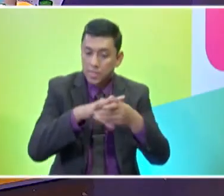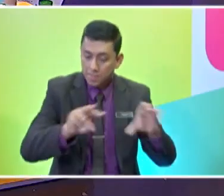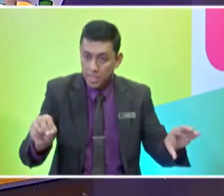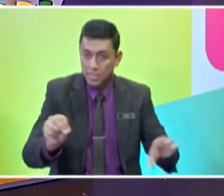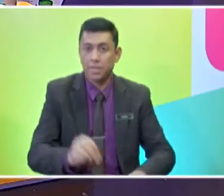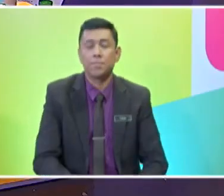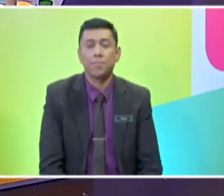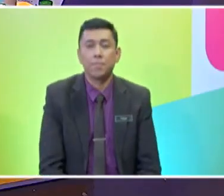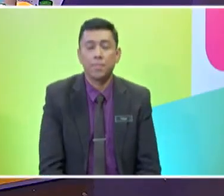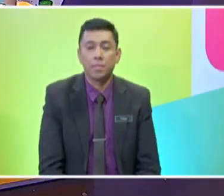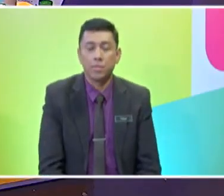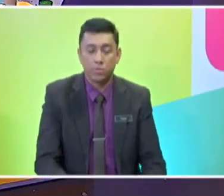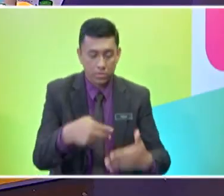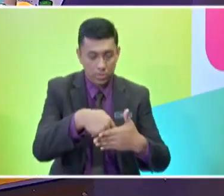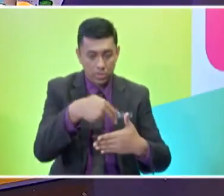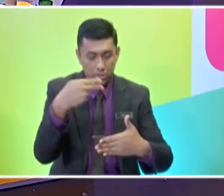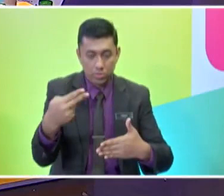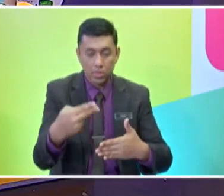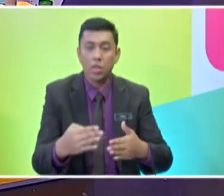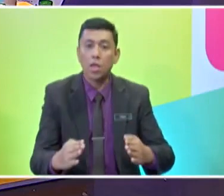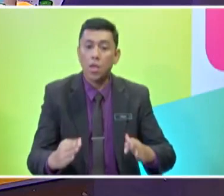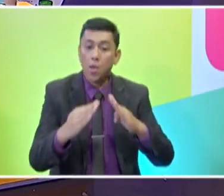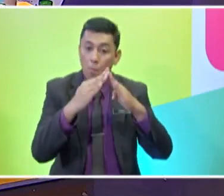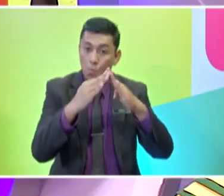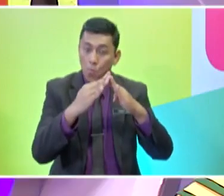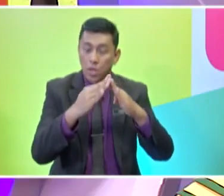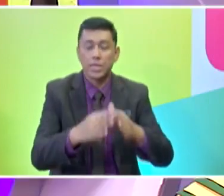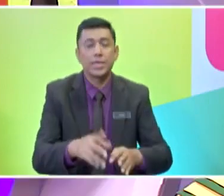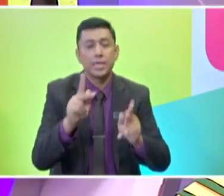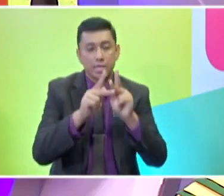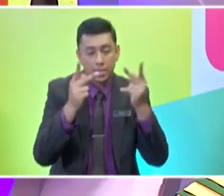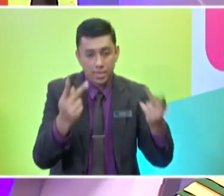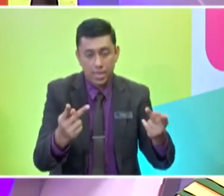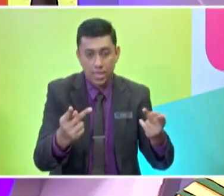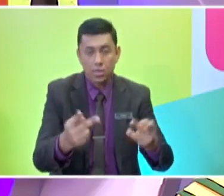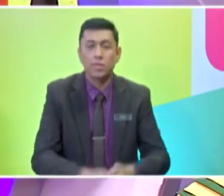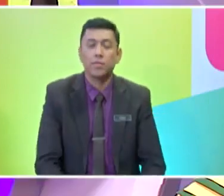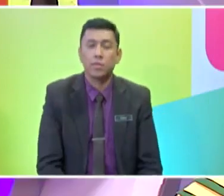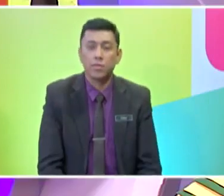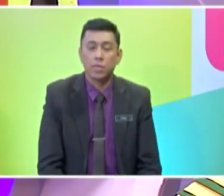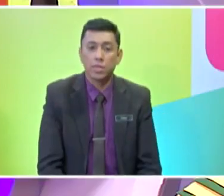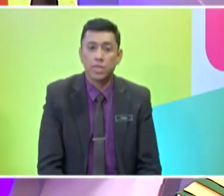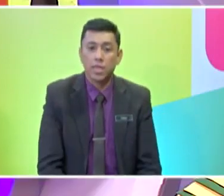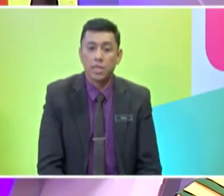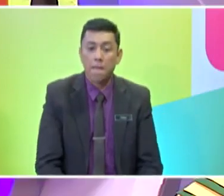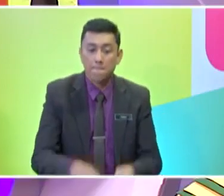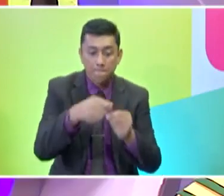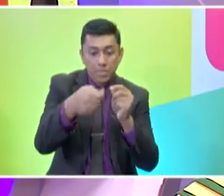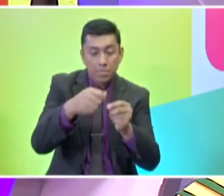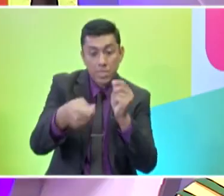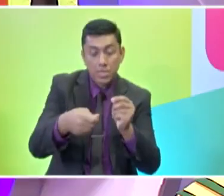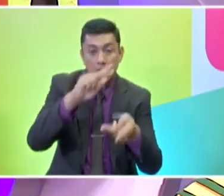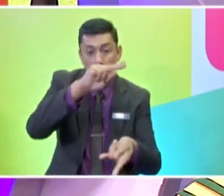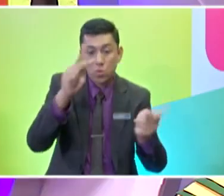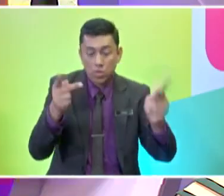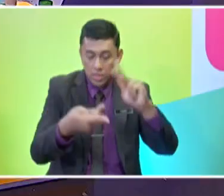seterusnya untuk menghasilkan bumbu yang pula gunakan yang terbang seperti yang tak digunakan lagi lah